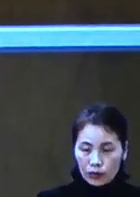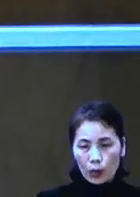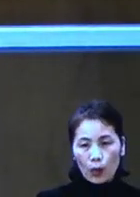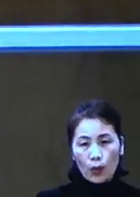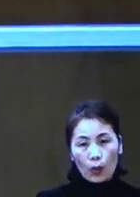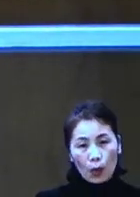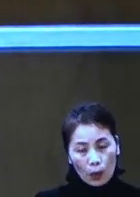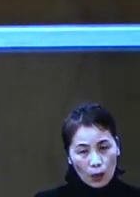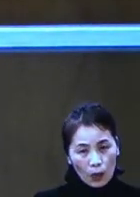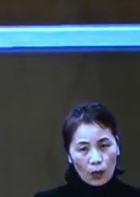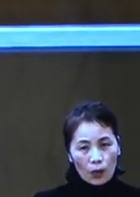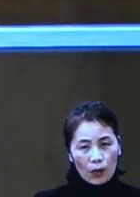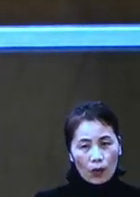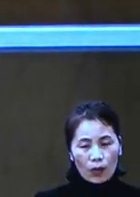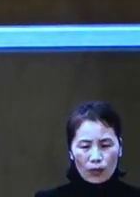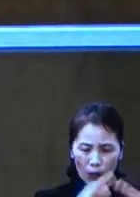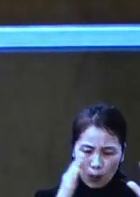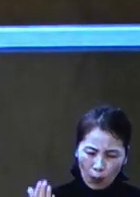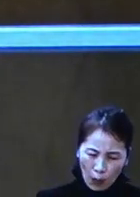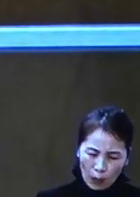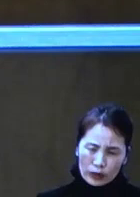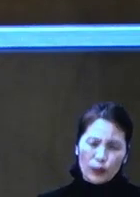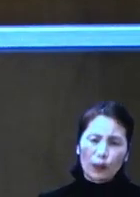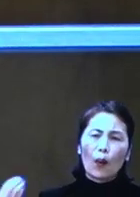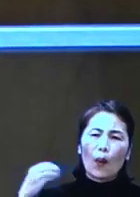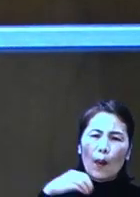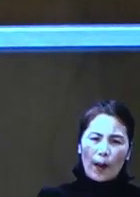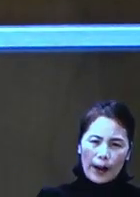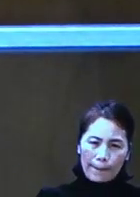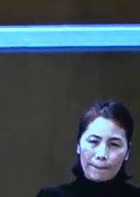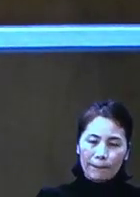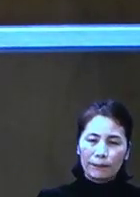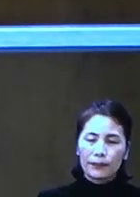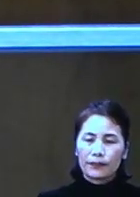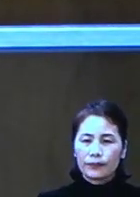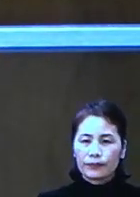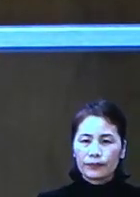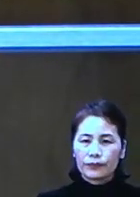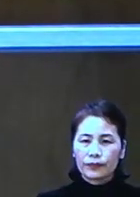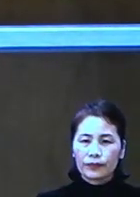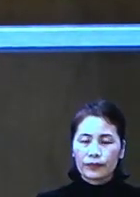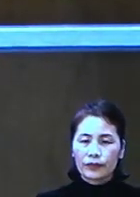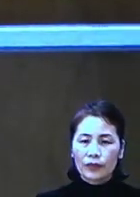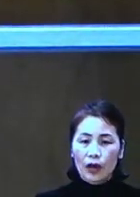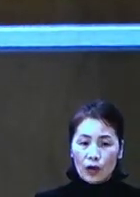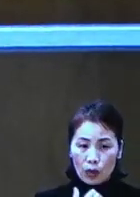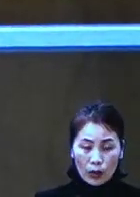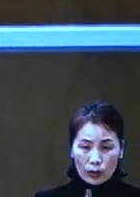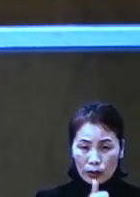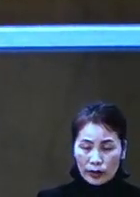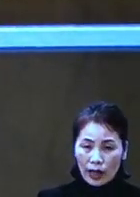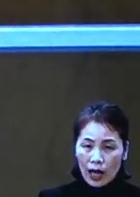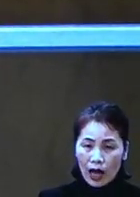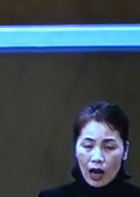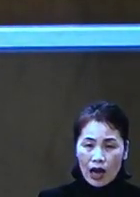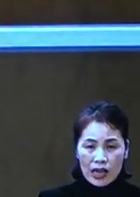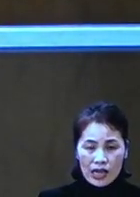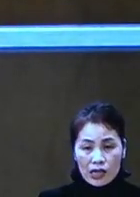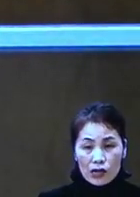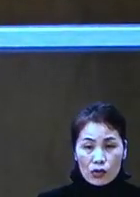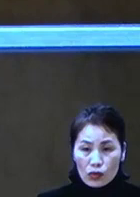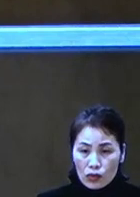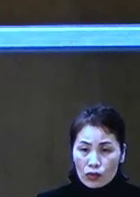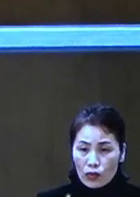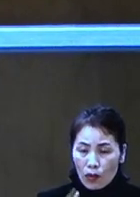성과를 다 포함한 결과인 것입니다. 그런데 본인의 업적은 그렇게 과대 포장하면서 남의 성과를